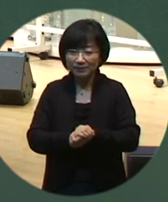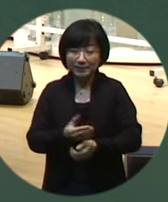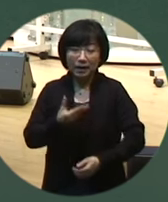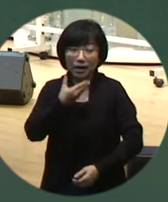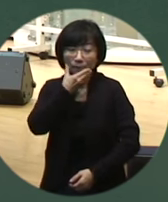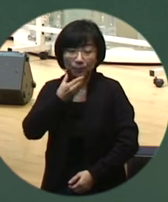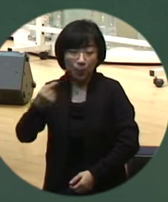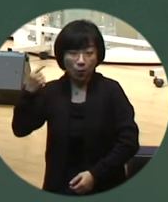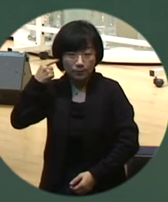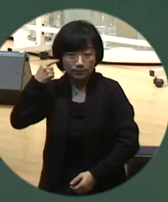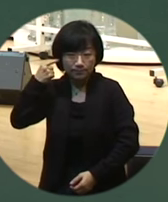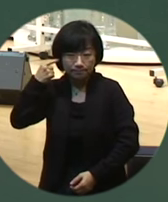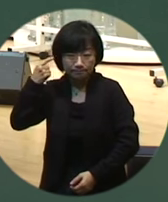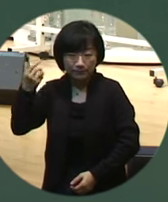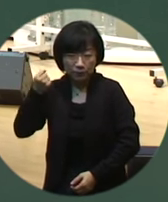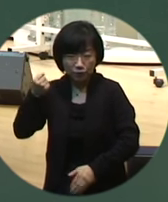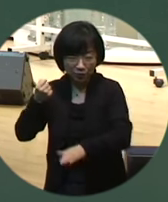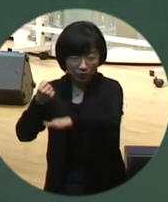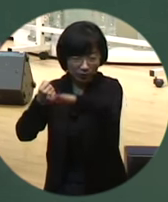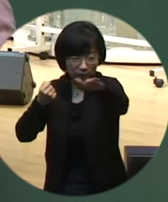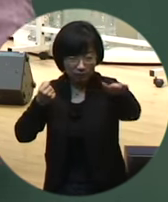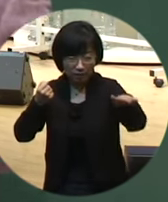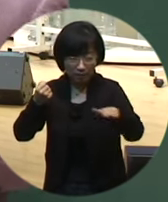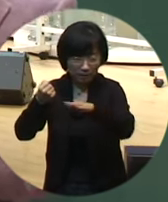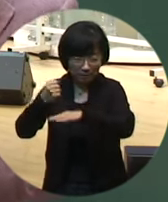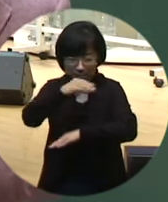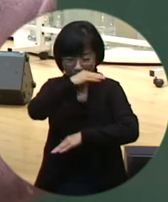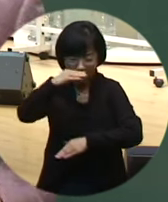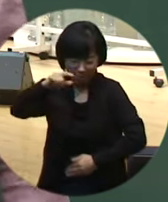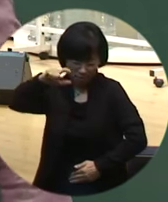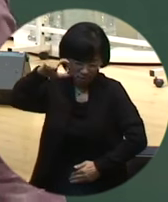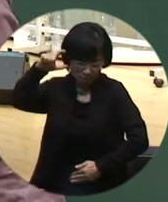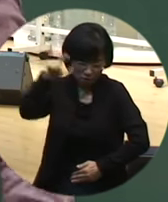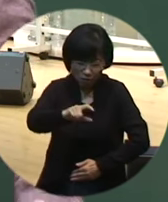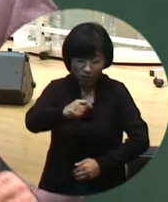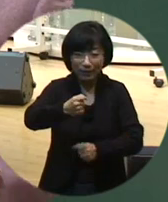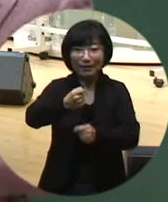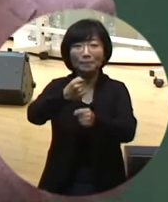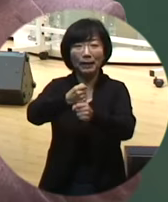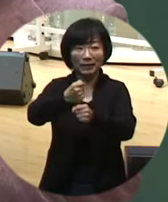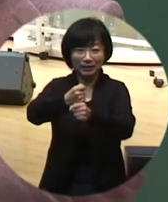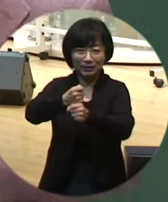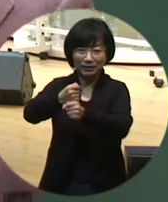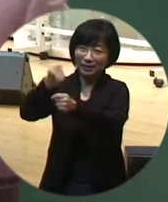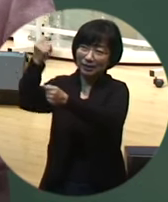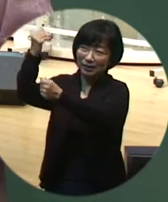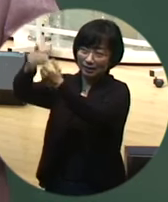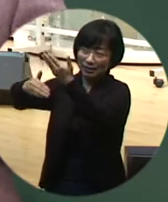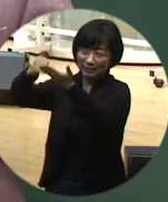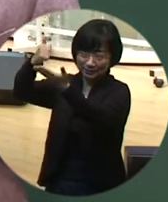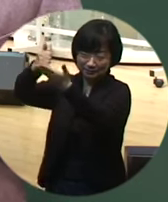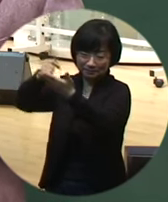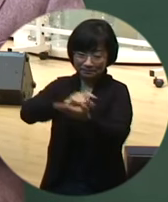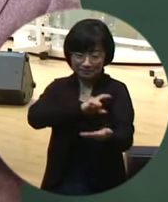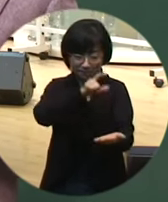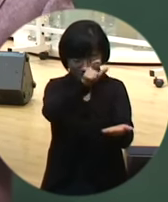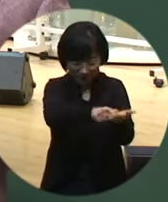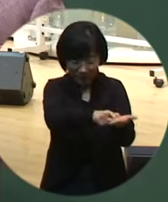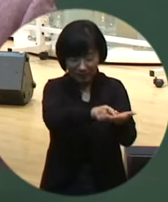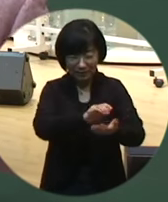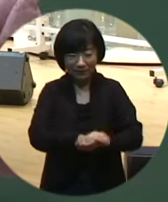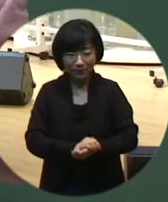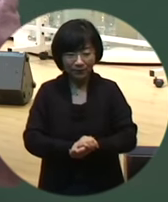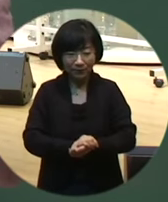능히 견고하게 하실 지혜로우신 하나님께. It says that God who is wise to edify us and build us up inside of the gospel.